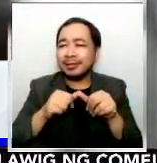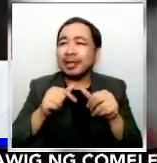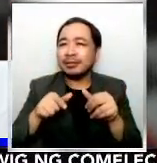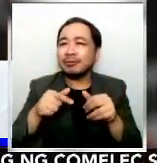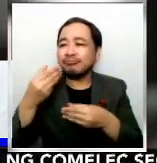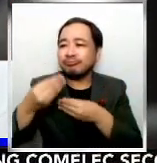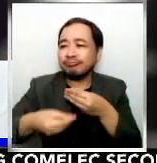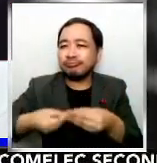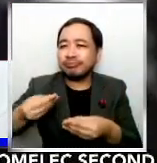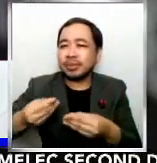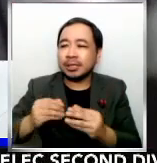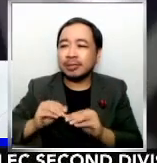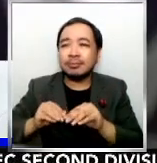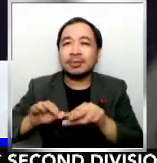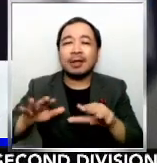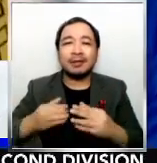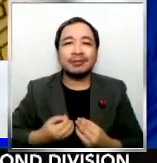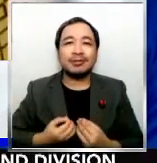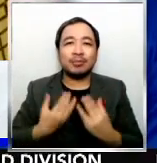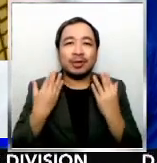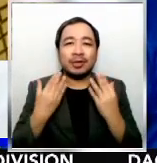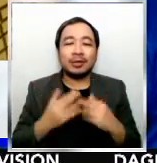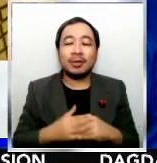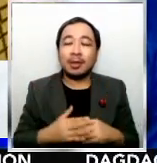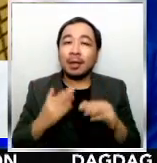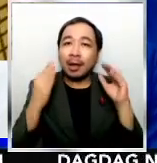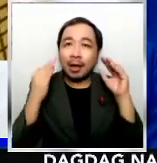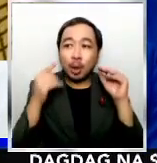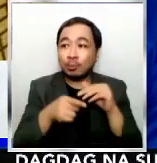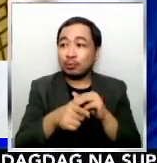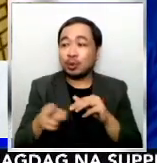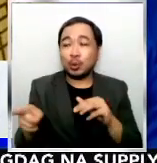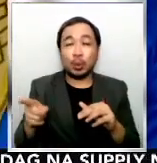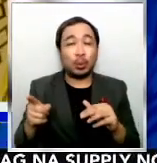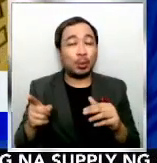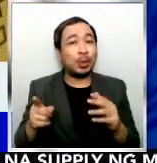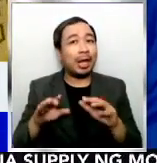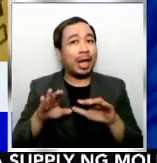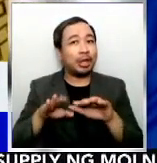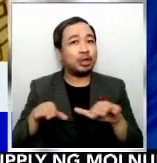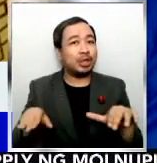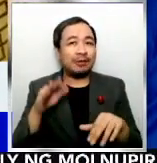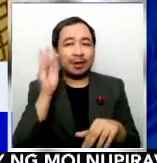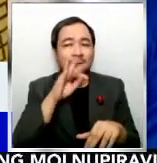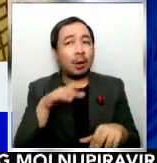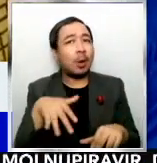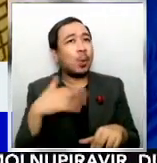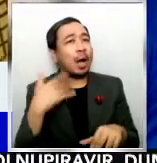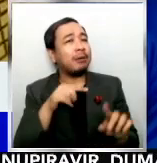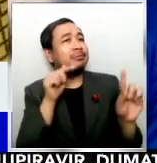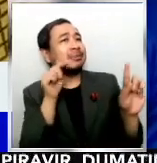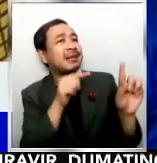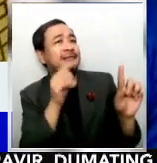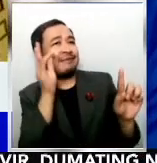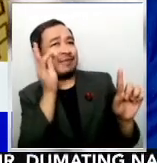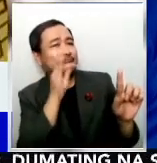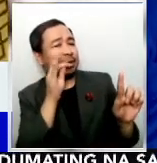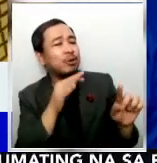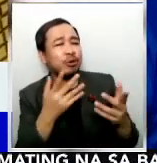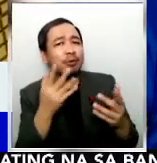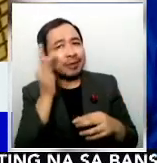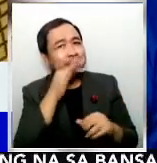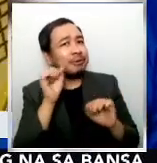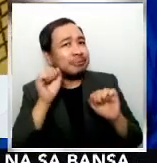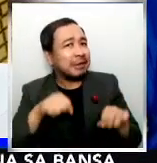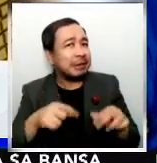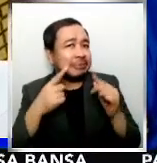ko maalala ng mga bata na, wow, Pilipino siya, wow, Pinoy, kaya pala ng Pinoy. Susubukan